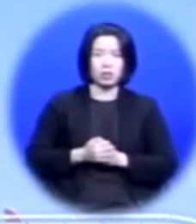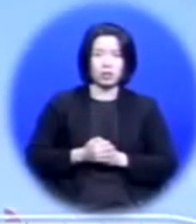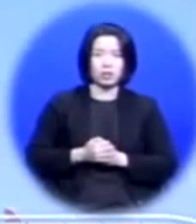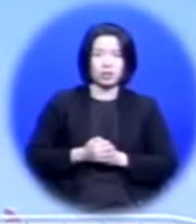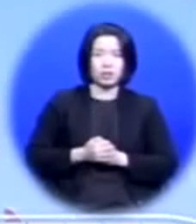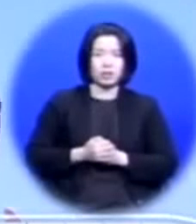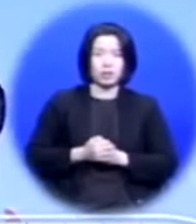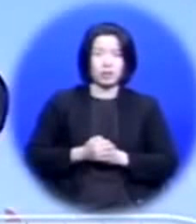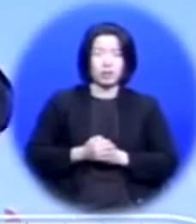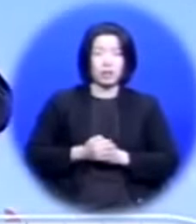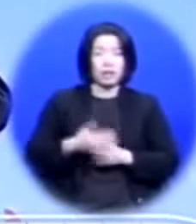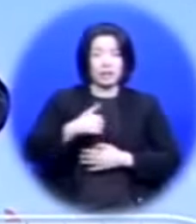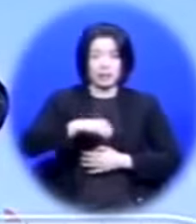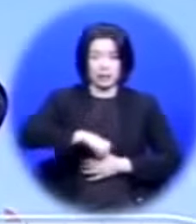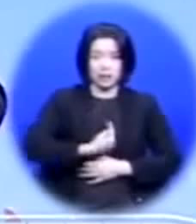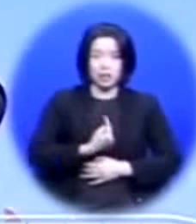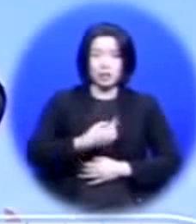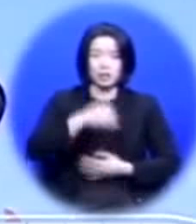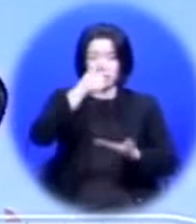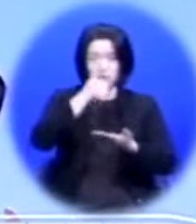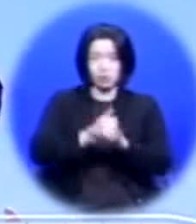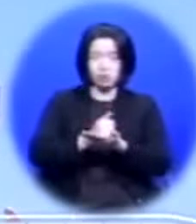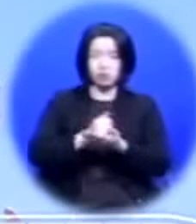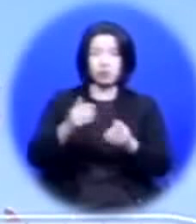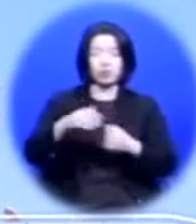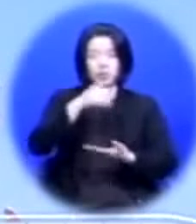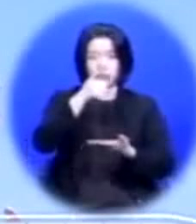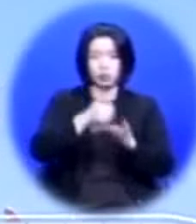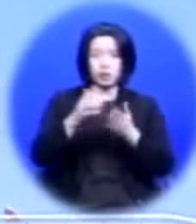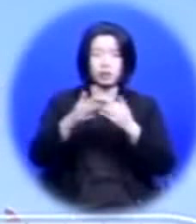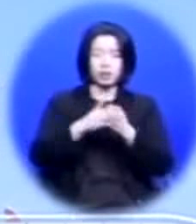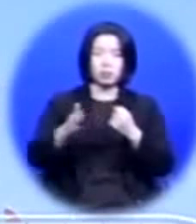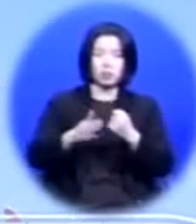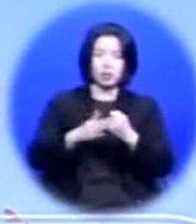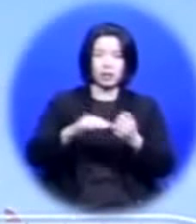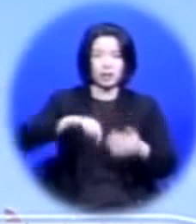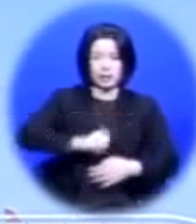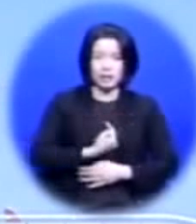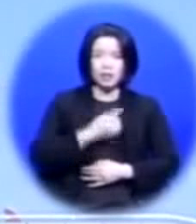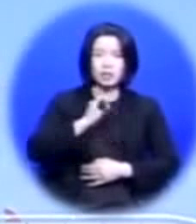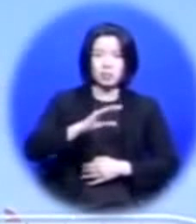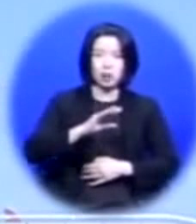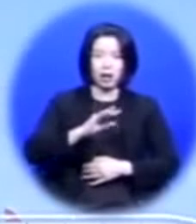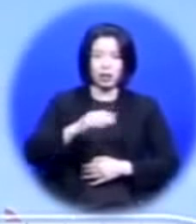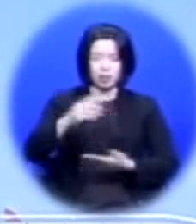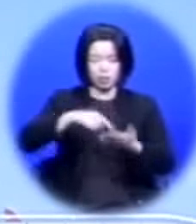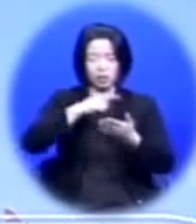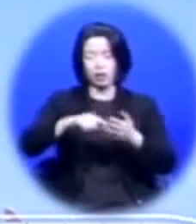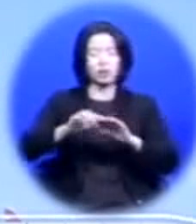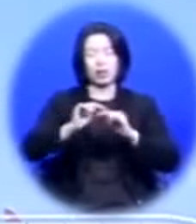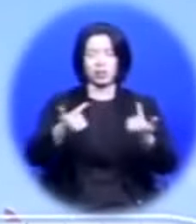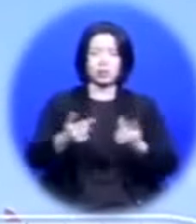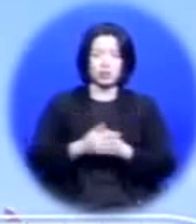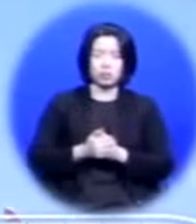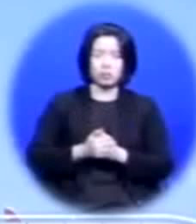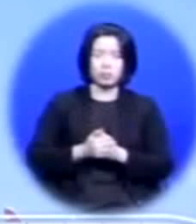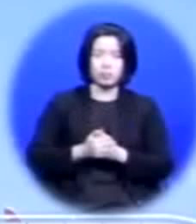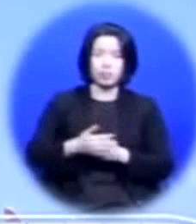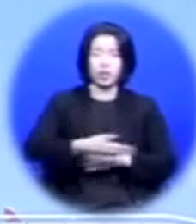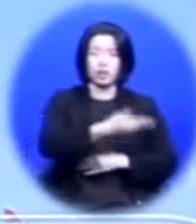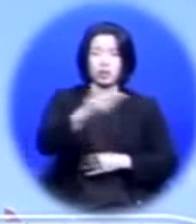무섭습니다 자기가 지은 죄로 자기만 대가를 지불하는 것도 아닙니다